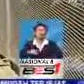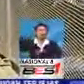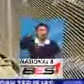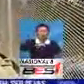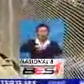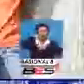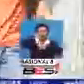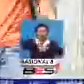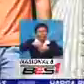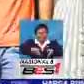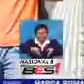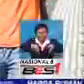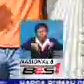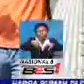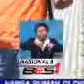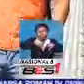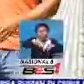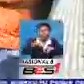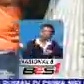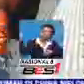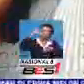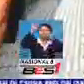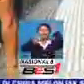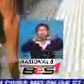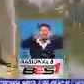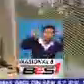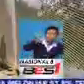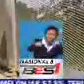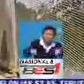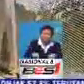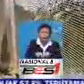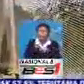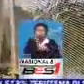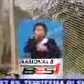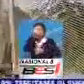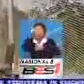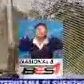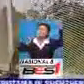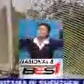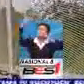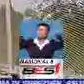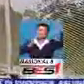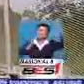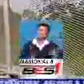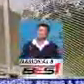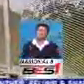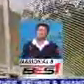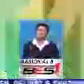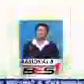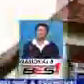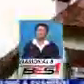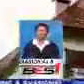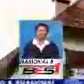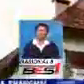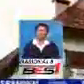di Canopy Walk ini. Jom jalan-jalan! Meneroka destinasi menarik Malaysia!